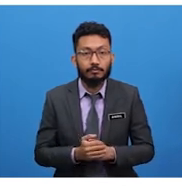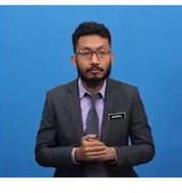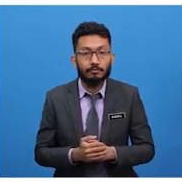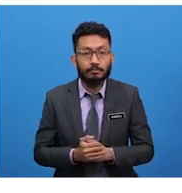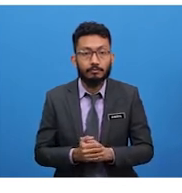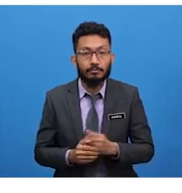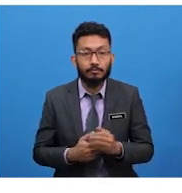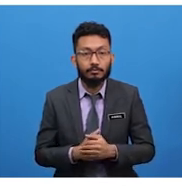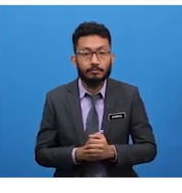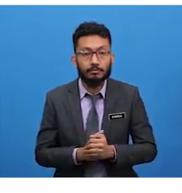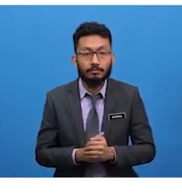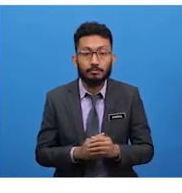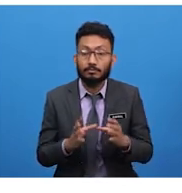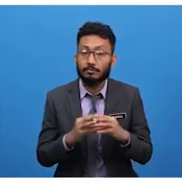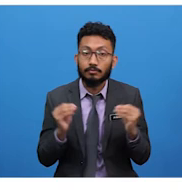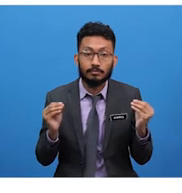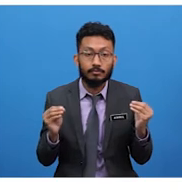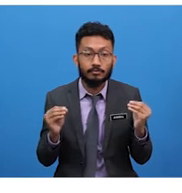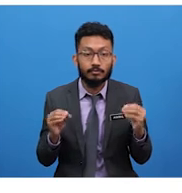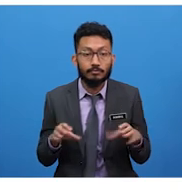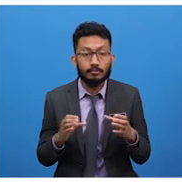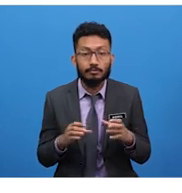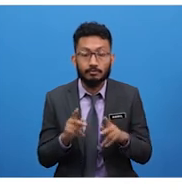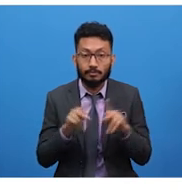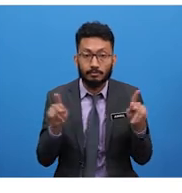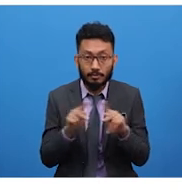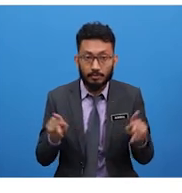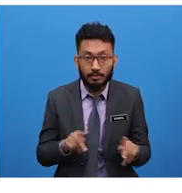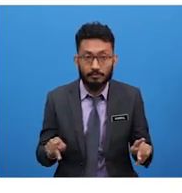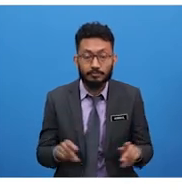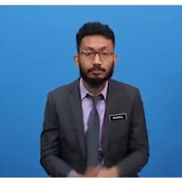Maka, selesailah proses mendraft pola bahagian yoke hadapan.